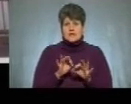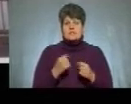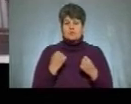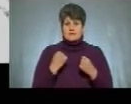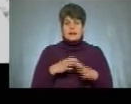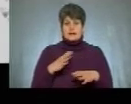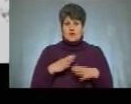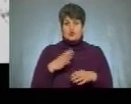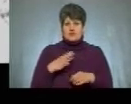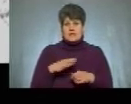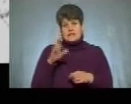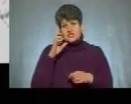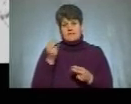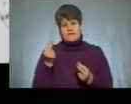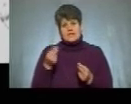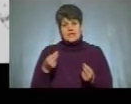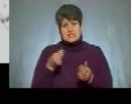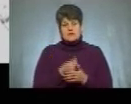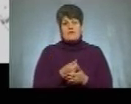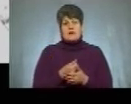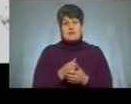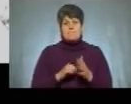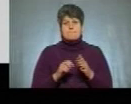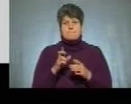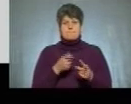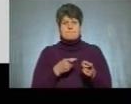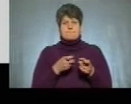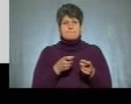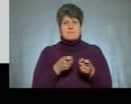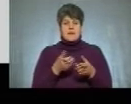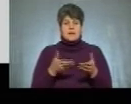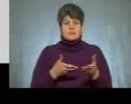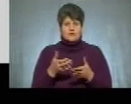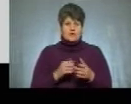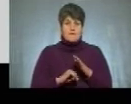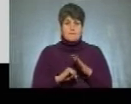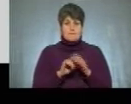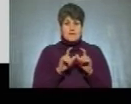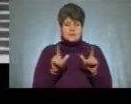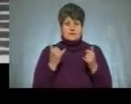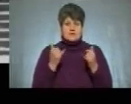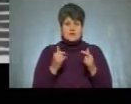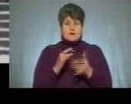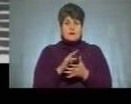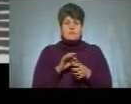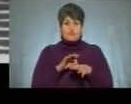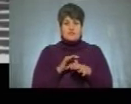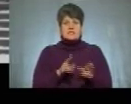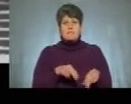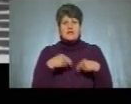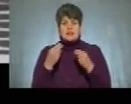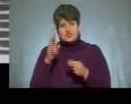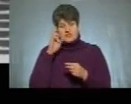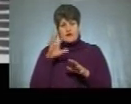тренери очікують на державне фінансування біатлонної бази, оскільки зараз проходить процес передачі її у державну власність. Ірина Терлюк, Андрій